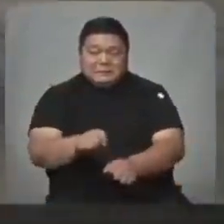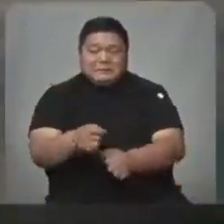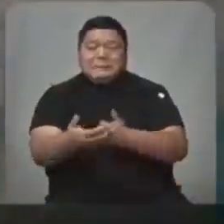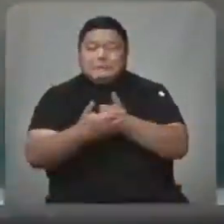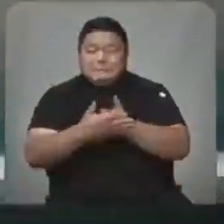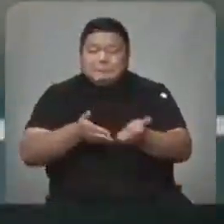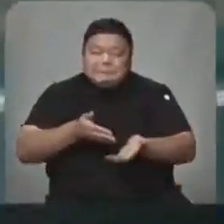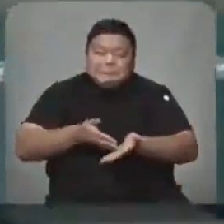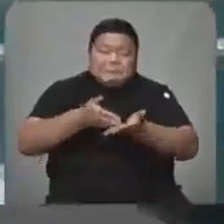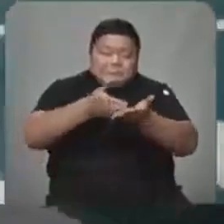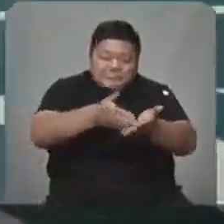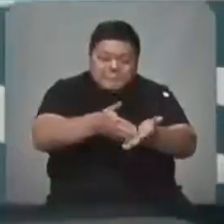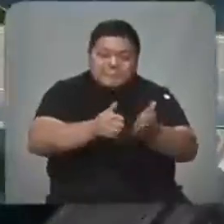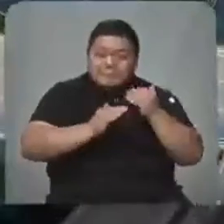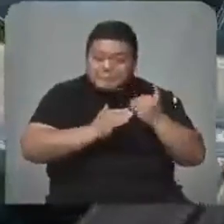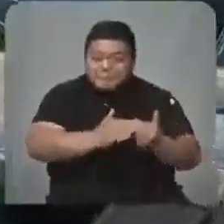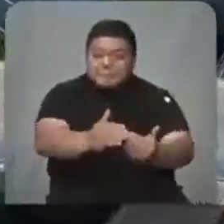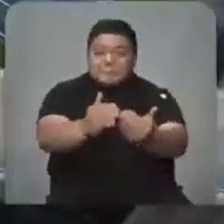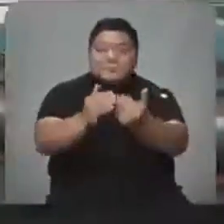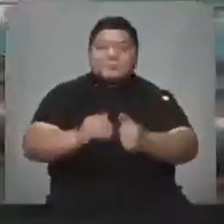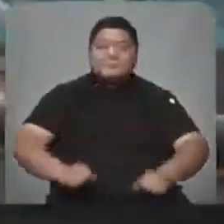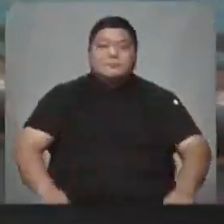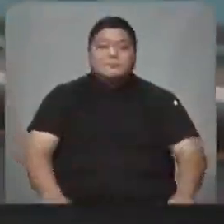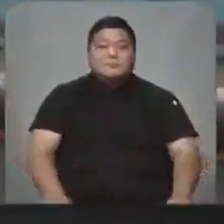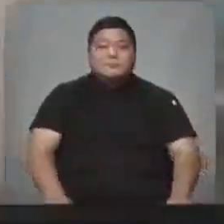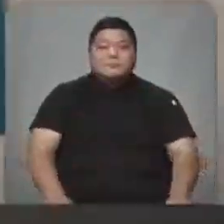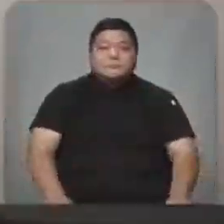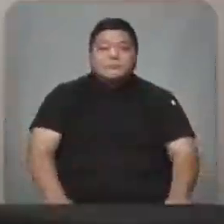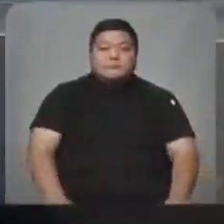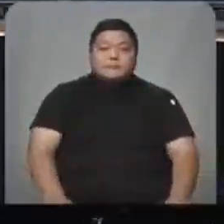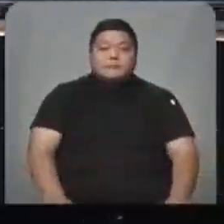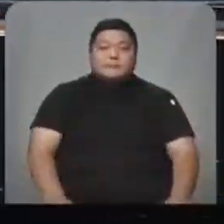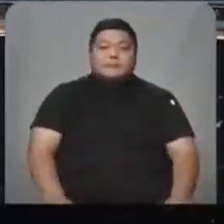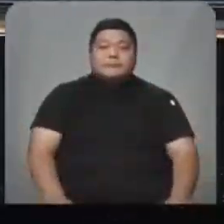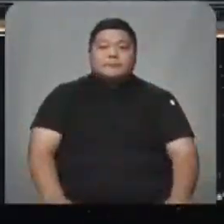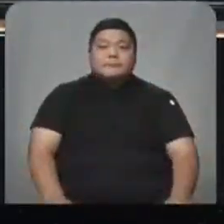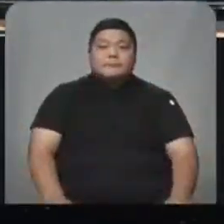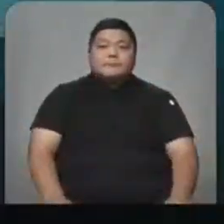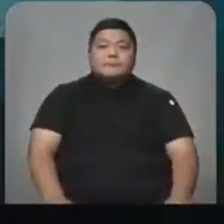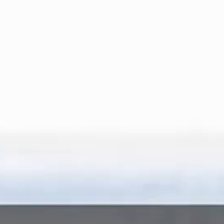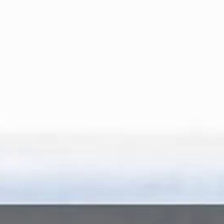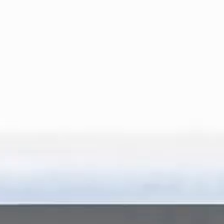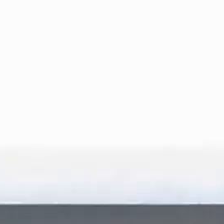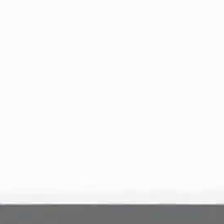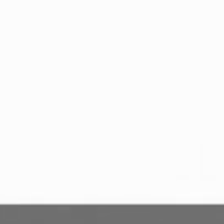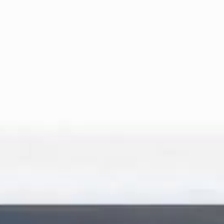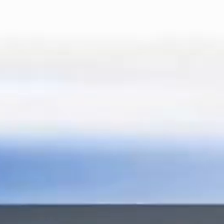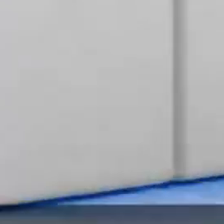등 대책 마련도 지속적으로 추진됩니다. KBS 뉴스 김보람입니다.